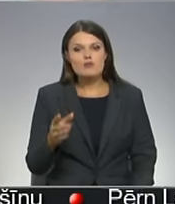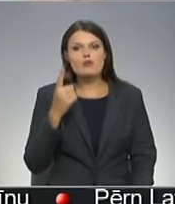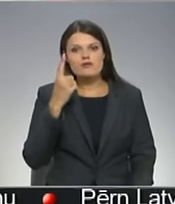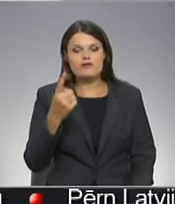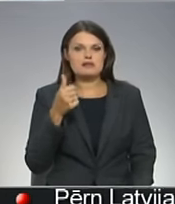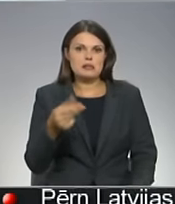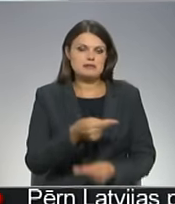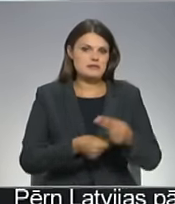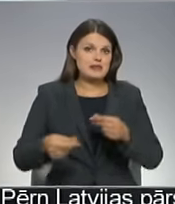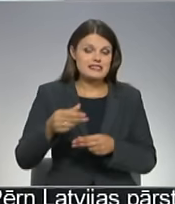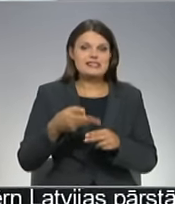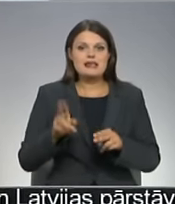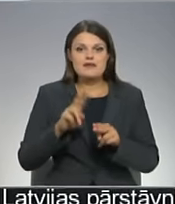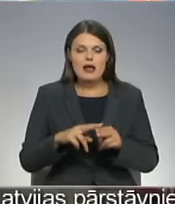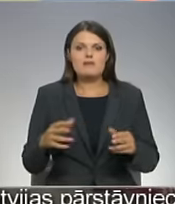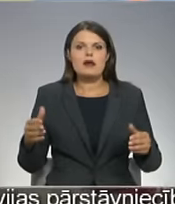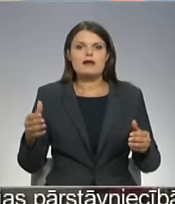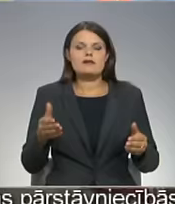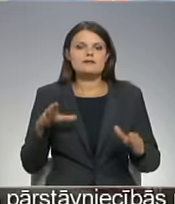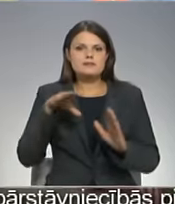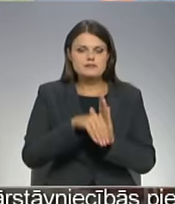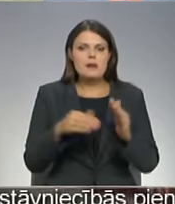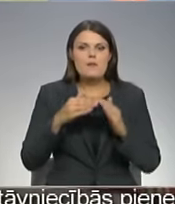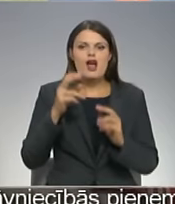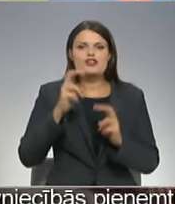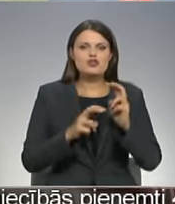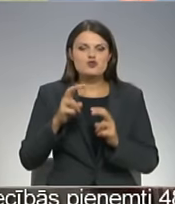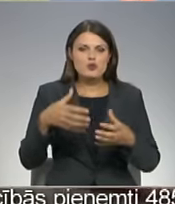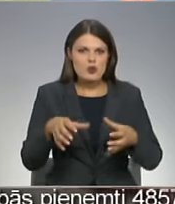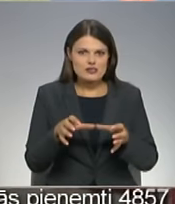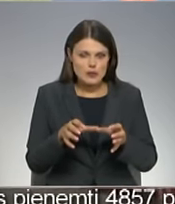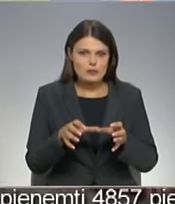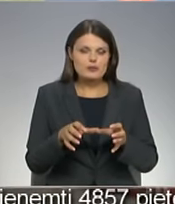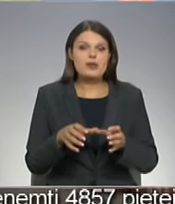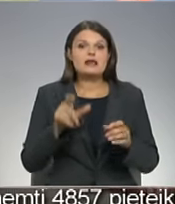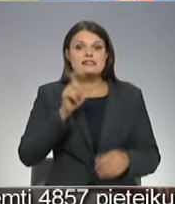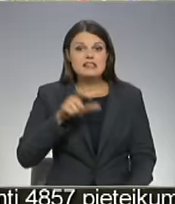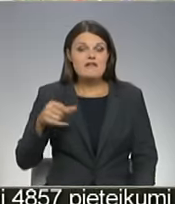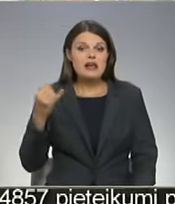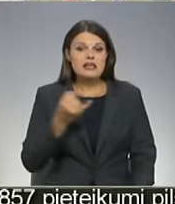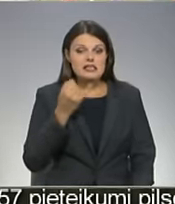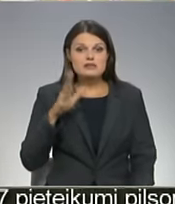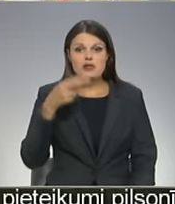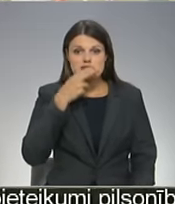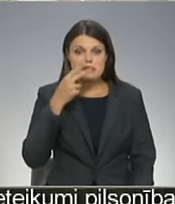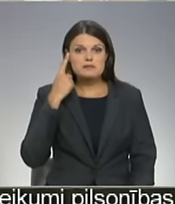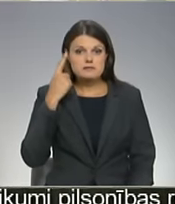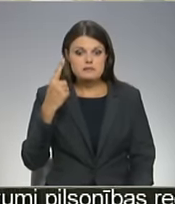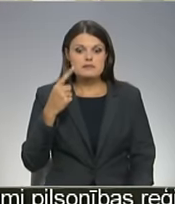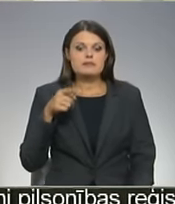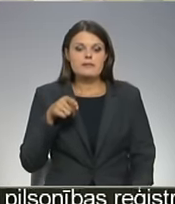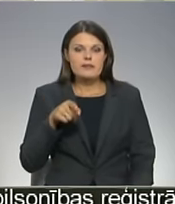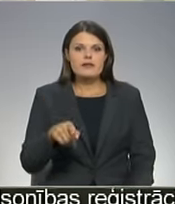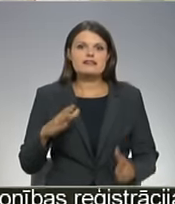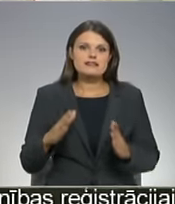iztikas avotiem, tādēļ piepulcējušies mājražotāju saimei. Tā kā cilvēka interese par saimniecību ir liela, radusies doma par kaziņas Bonijas